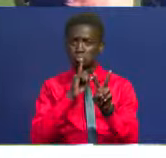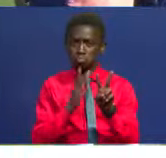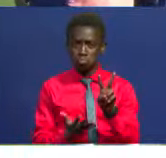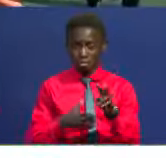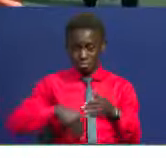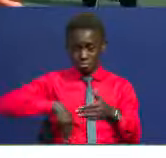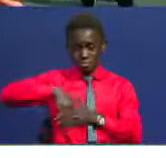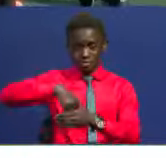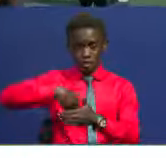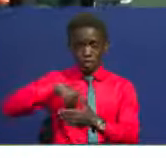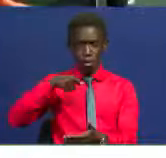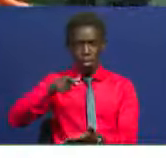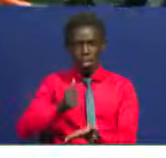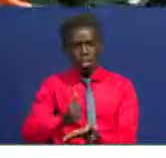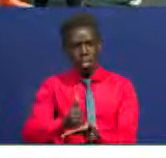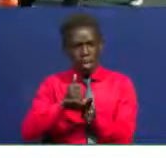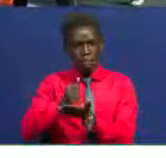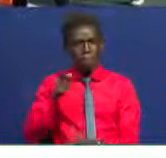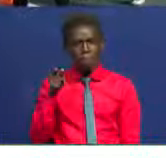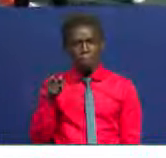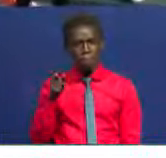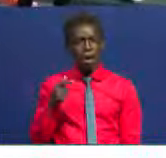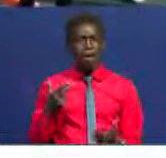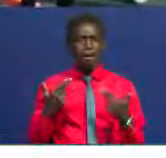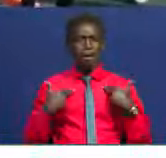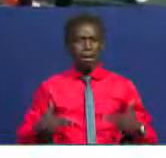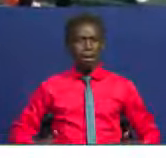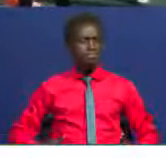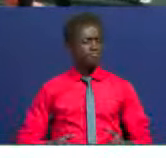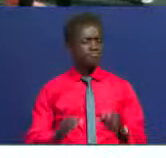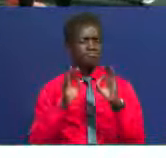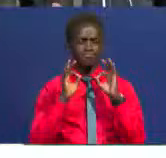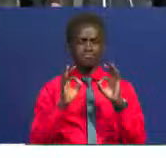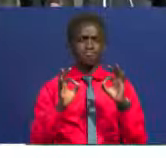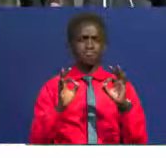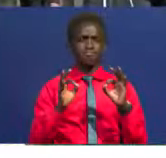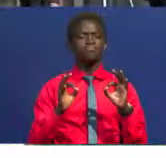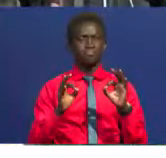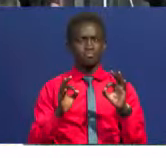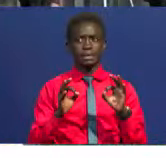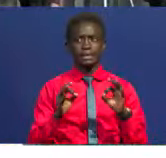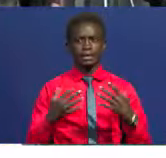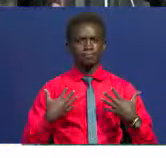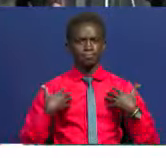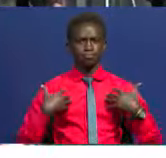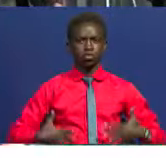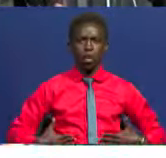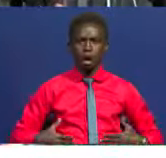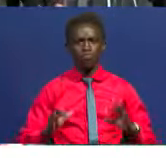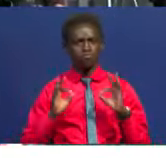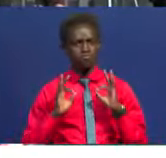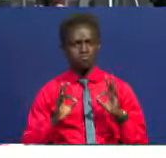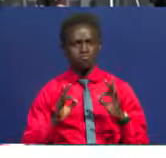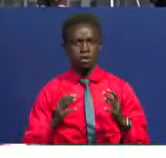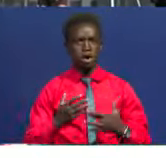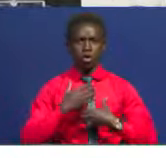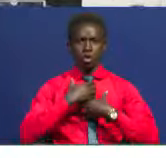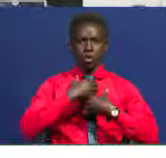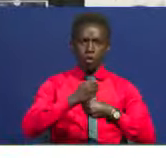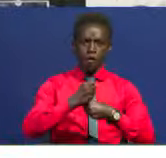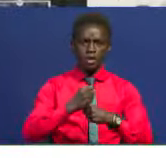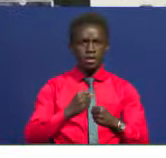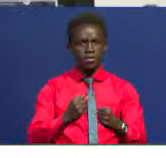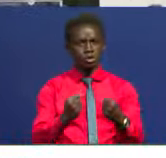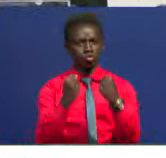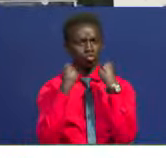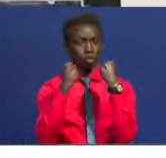kucheza soka kunawafanya kuwa na afya njema, jasiri na nguvu zaidi. Sasa shule zote kwenye